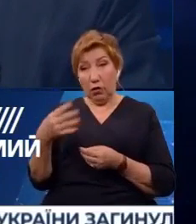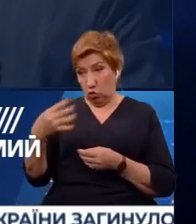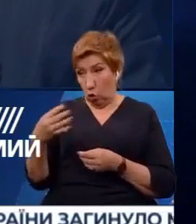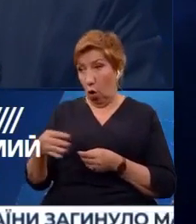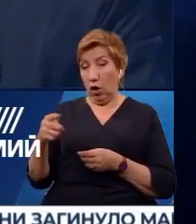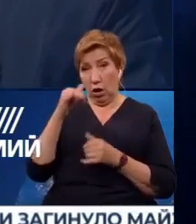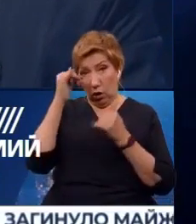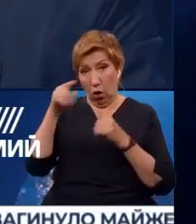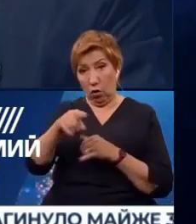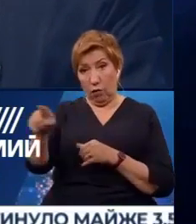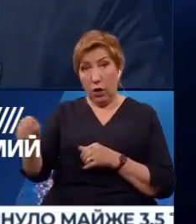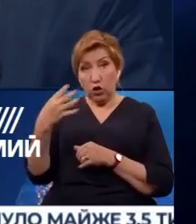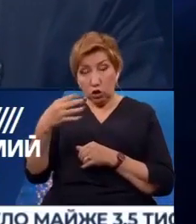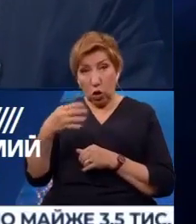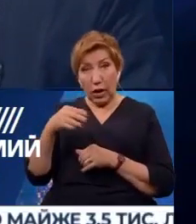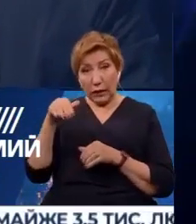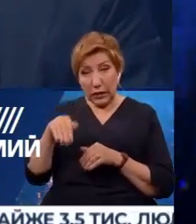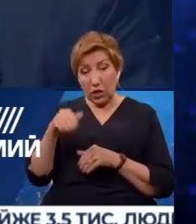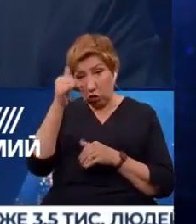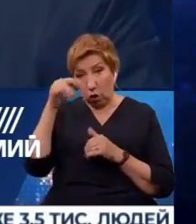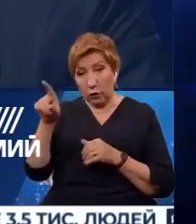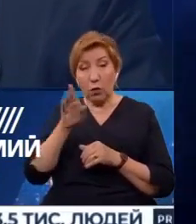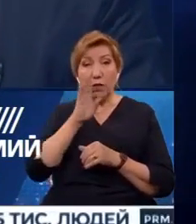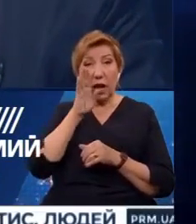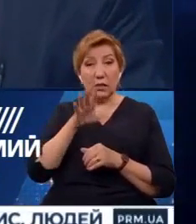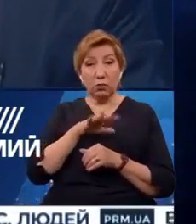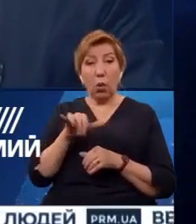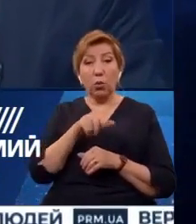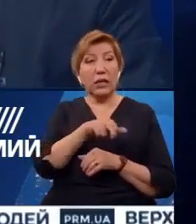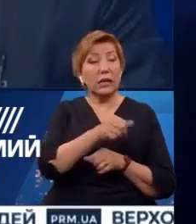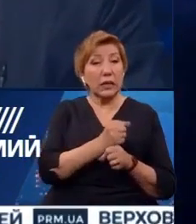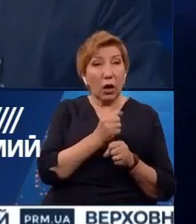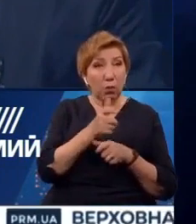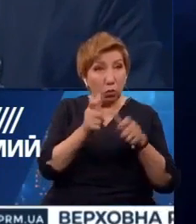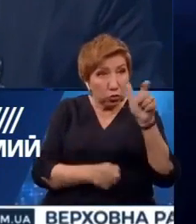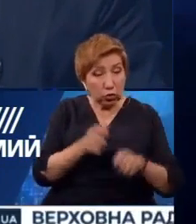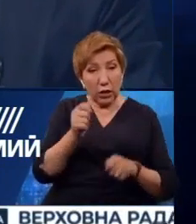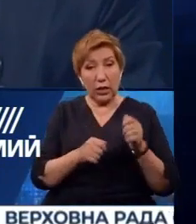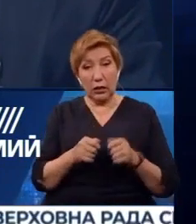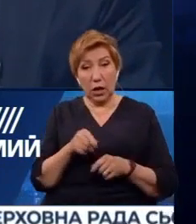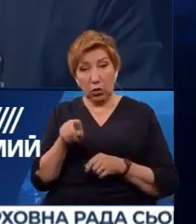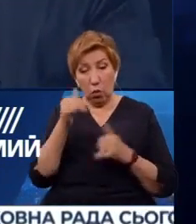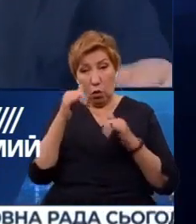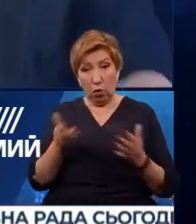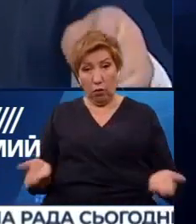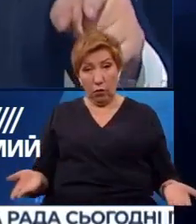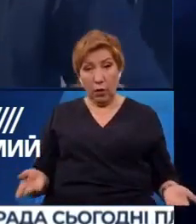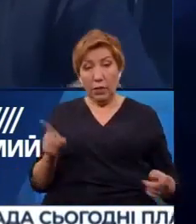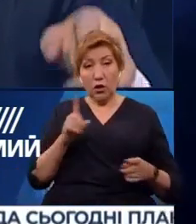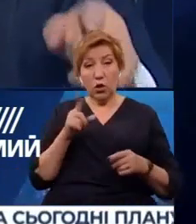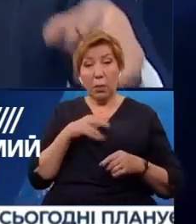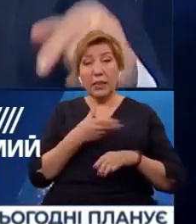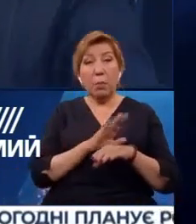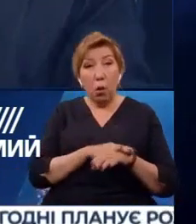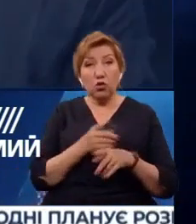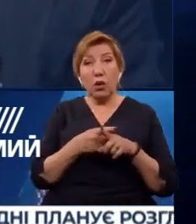де ти обробляєш землю, 40 тисяч корів. Щоб у людей вранці було куди йти на роботу і доїти ту корову. Зрозуміло. Для того, щоб ми не